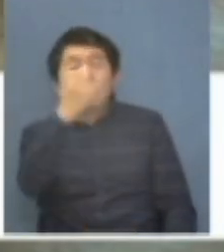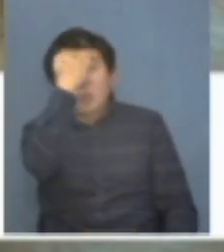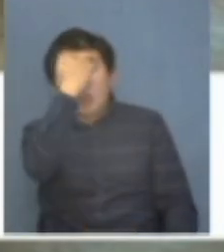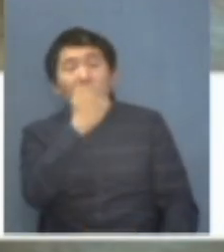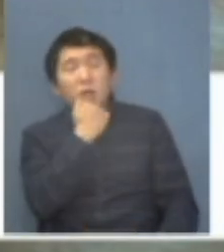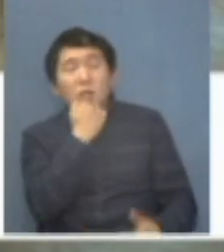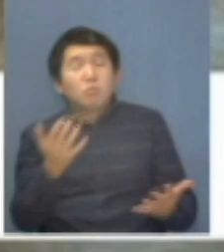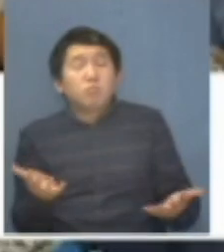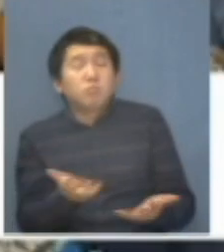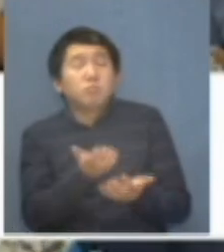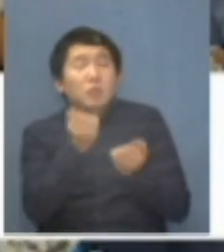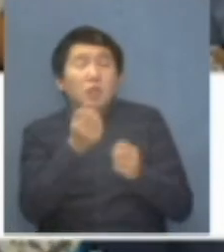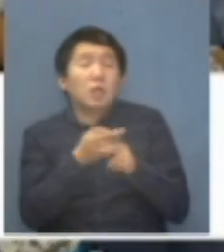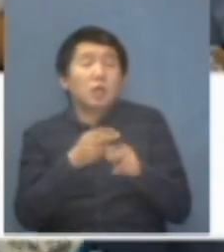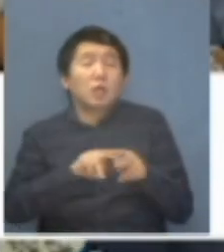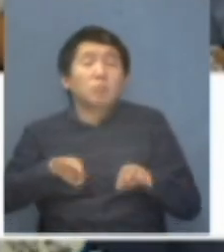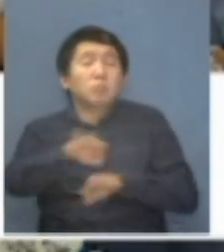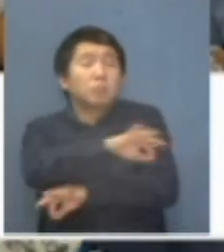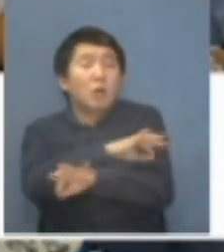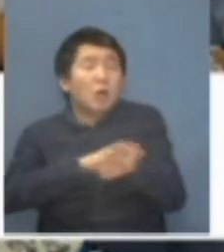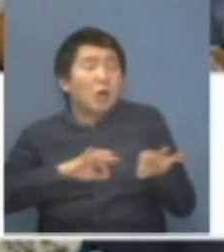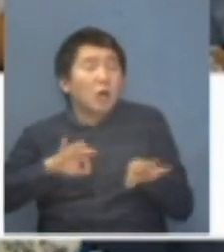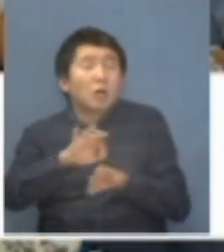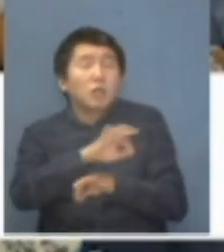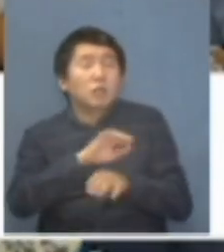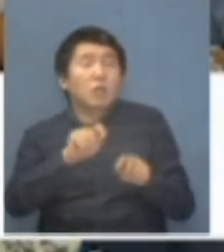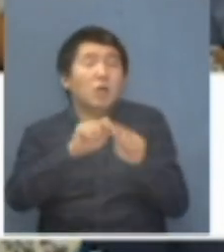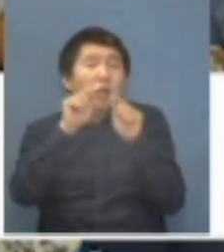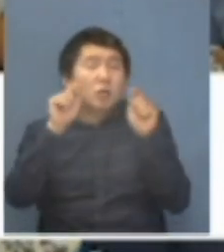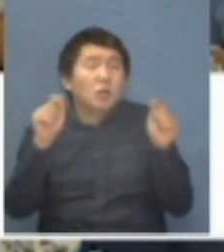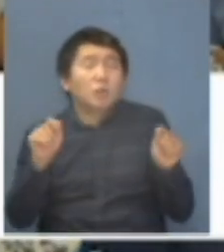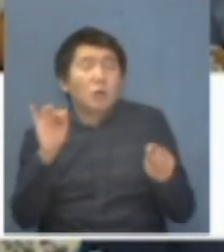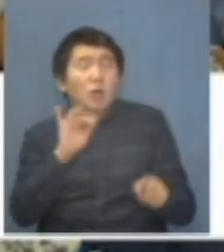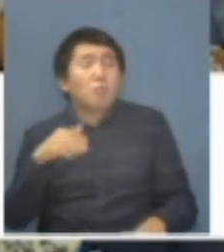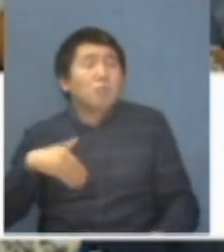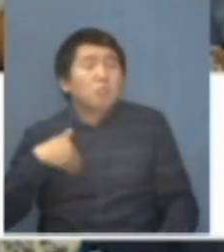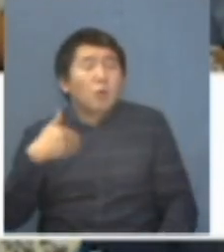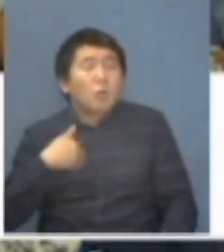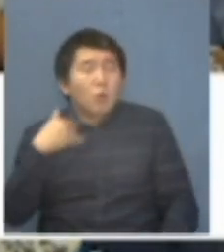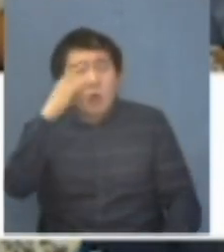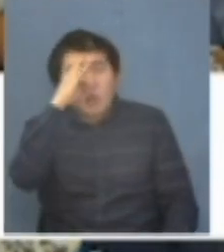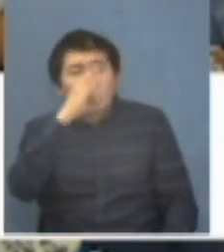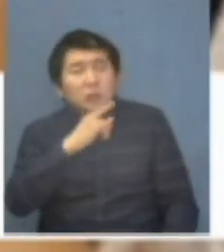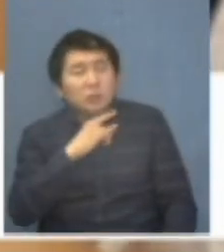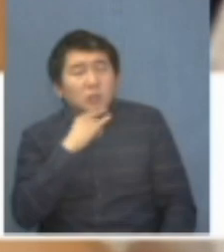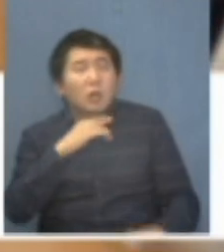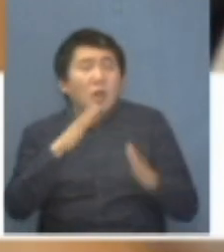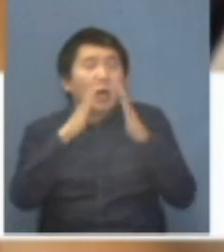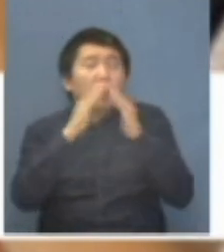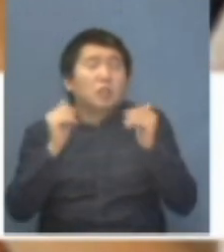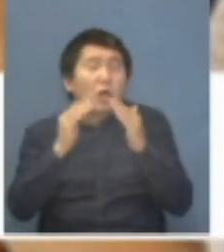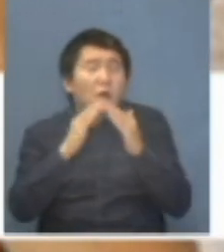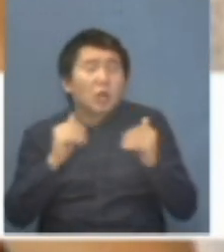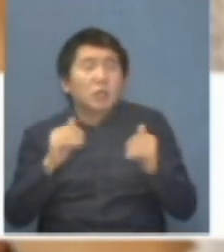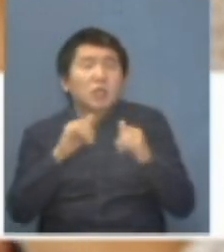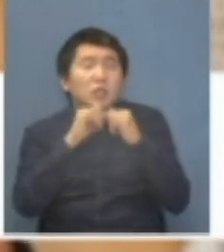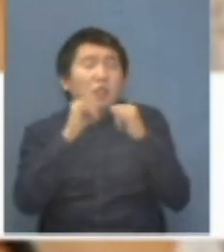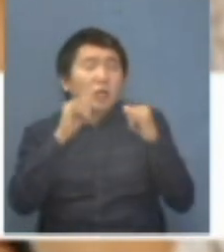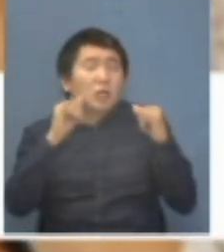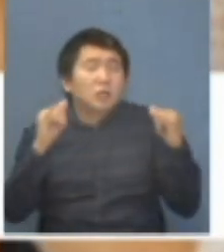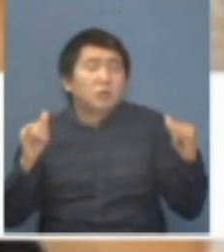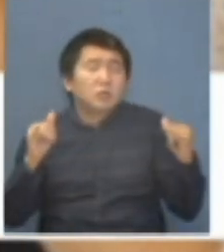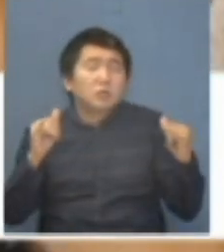народа Казахстана такие проекты воплощаются в жизнь и приносят пользу казахстанцам. Отметим, программа лагеря направлена на развитие